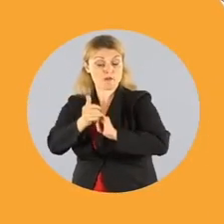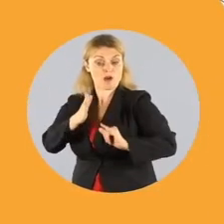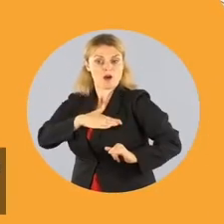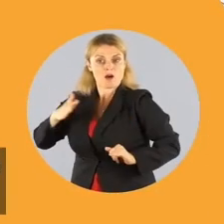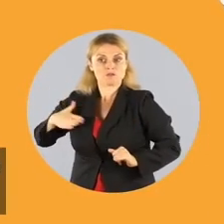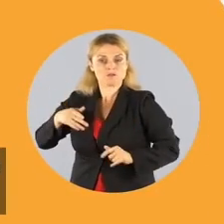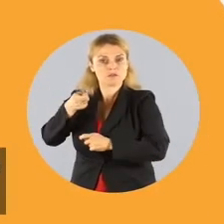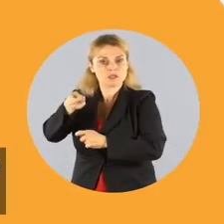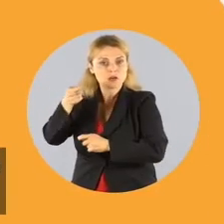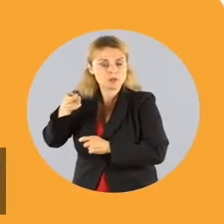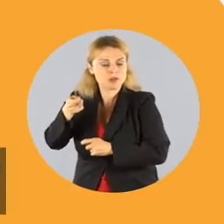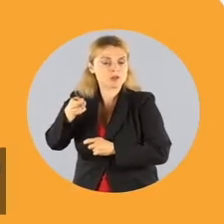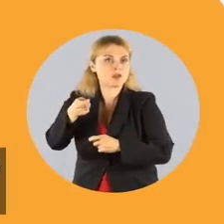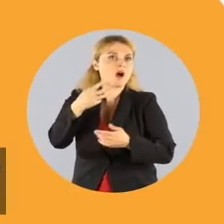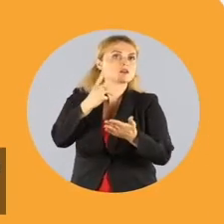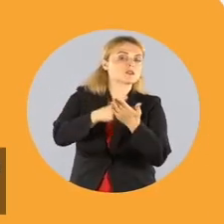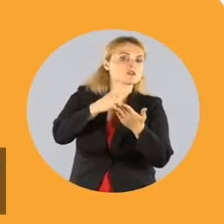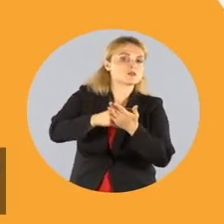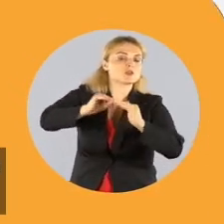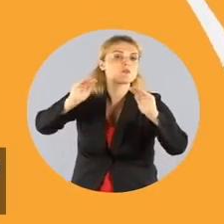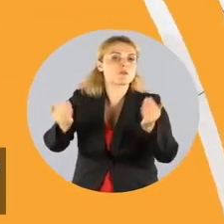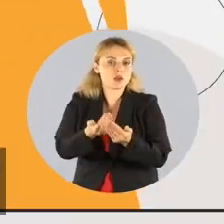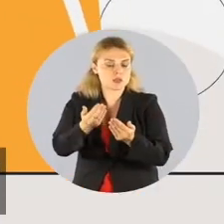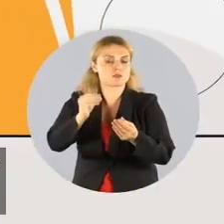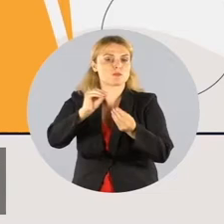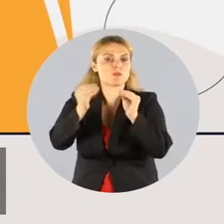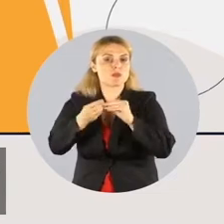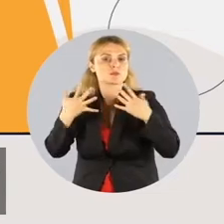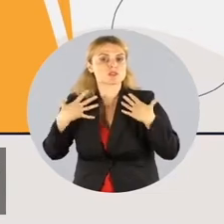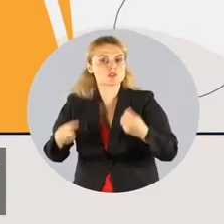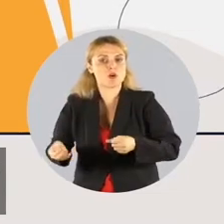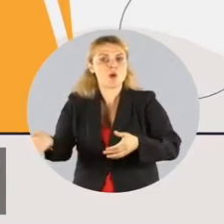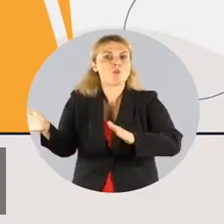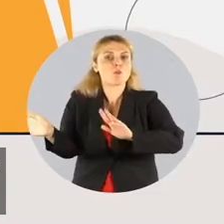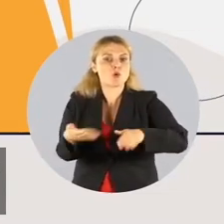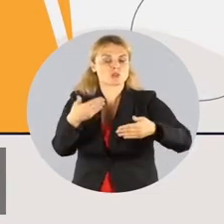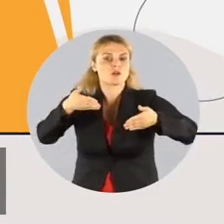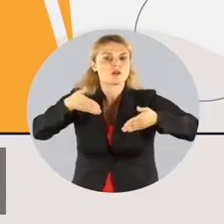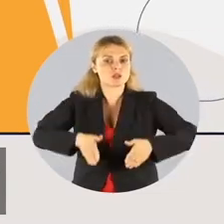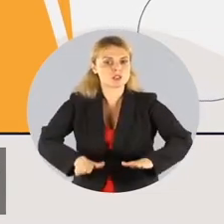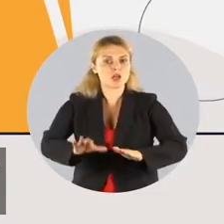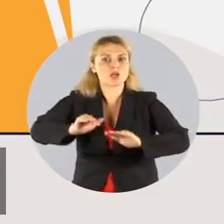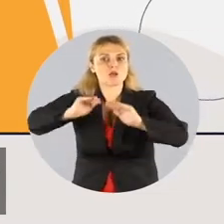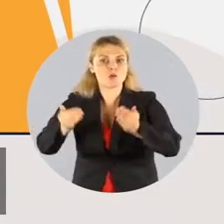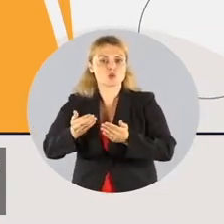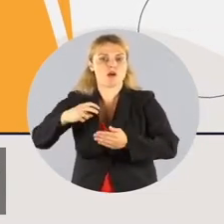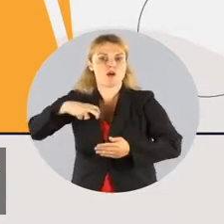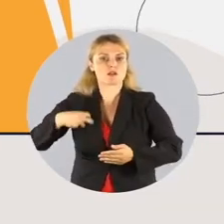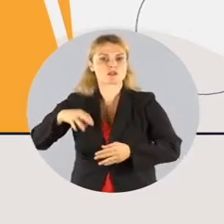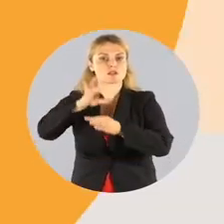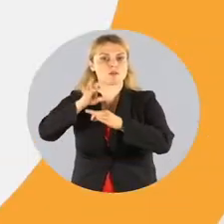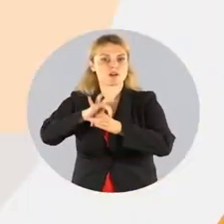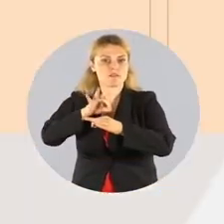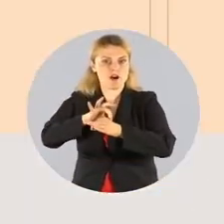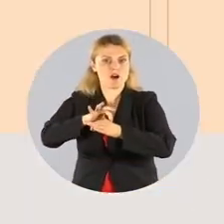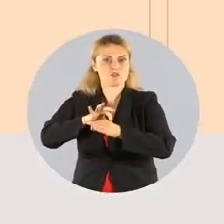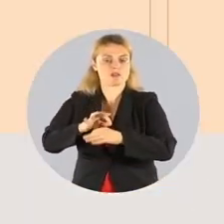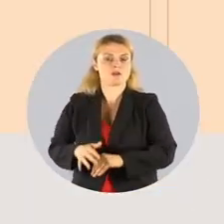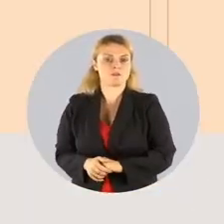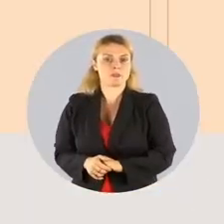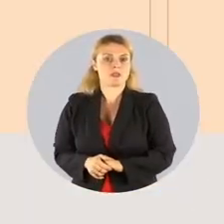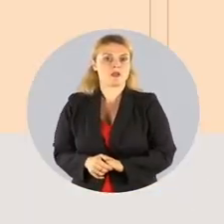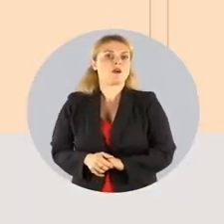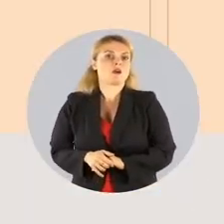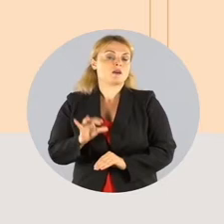efecte pozitive asupra reducerii frecvenței și duratei depresiilor postnatale și diminuării riscului de cancer mamar. În plus,